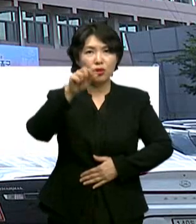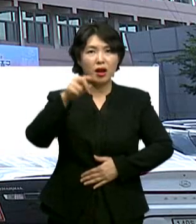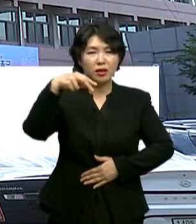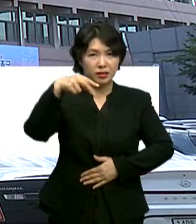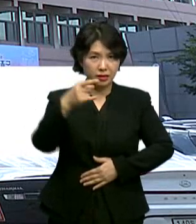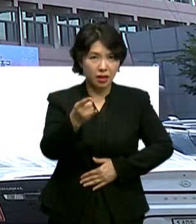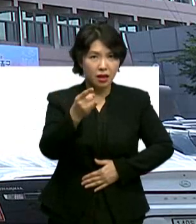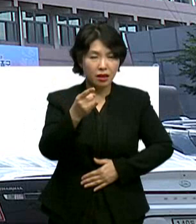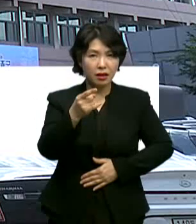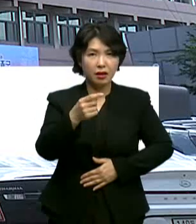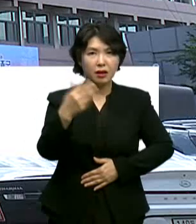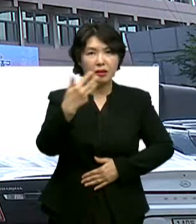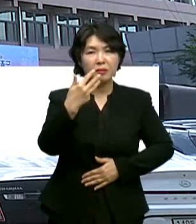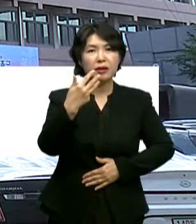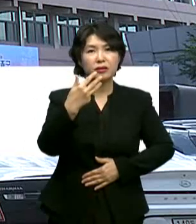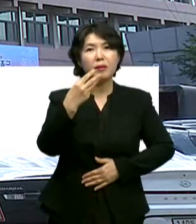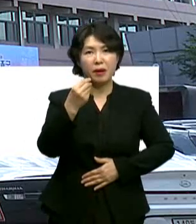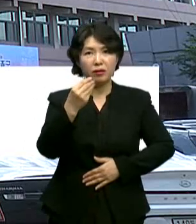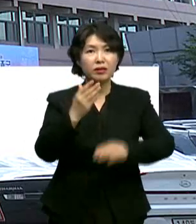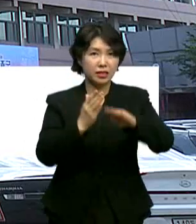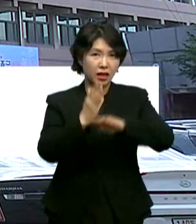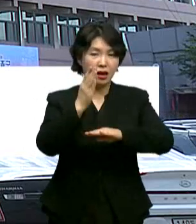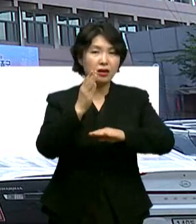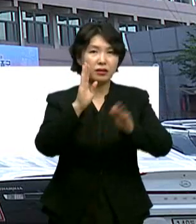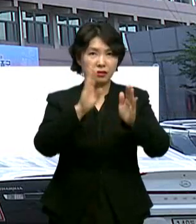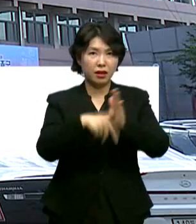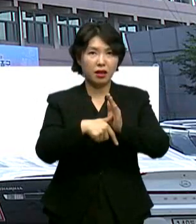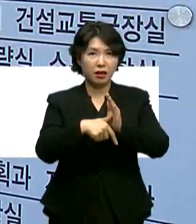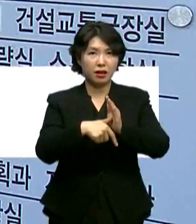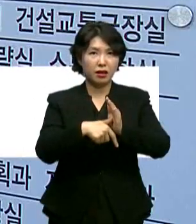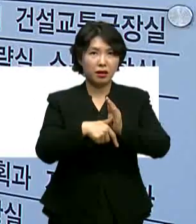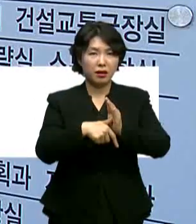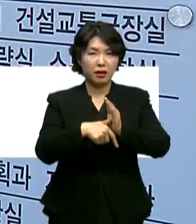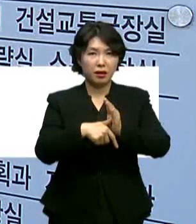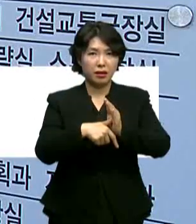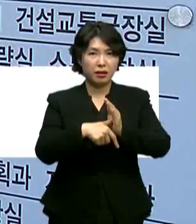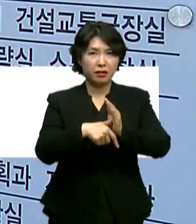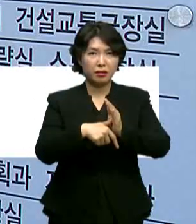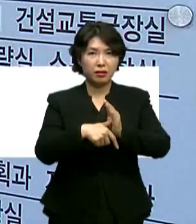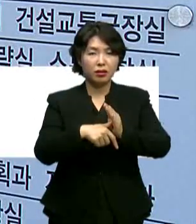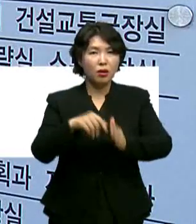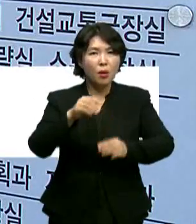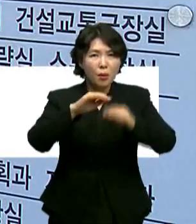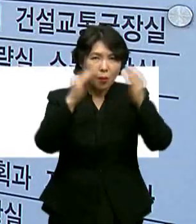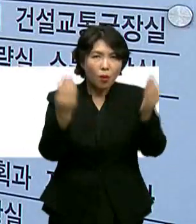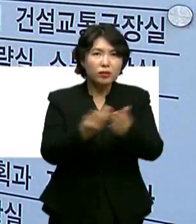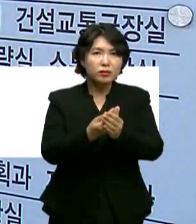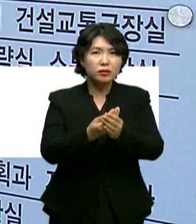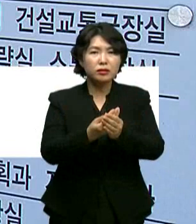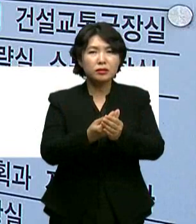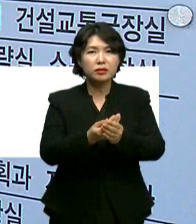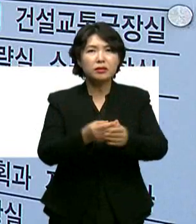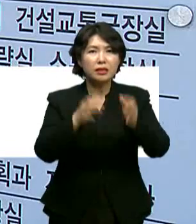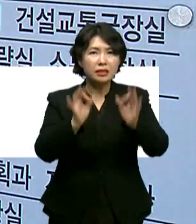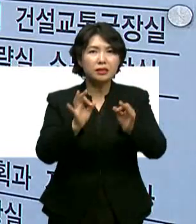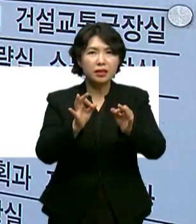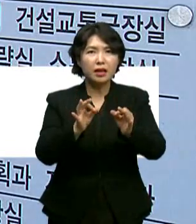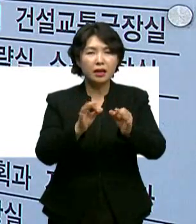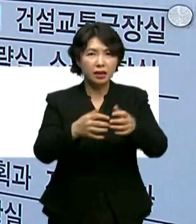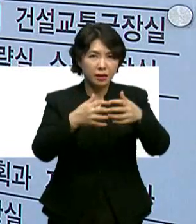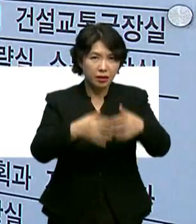과세표준액 8천만 원 이상만 대상이 됩니다. 납부 방법은 전국 모든 은행 현금 인출기에서